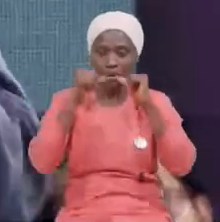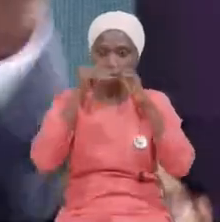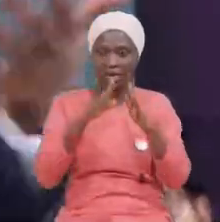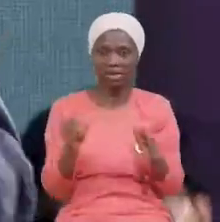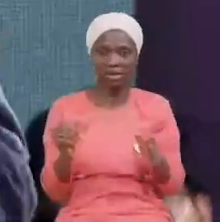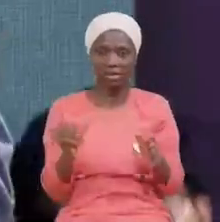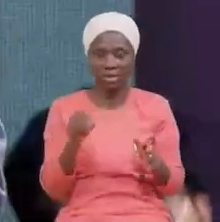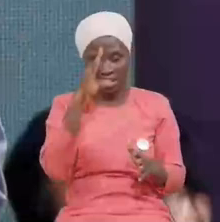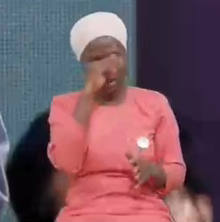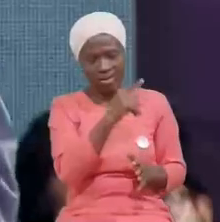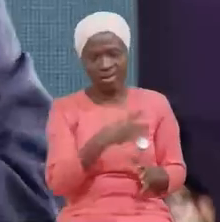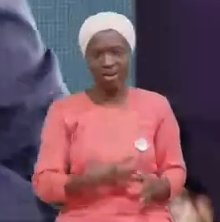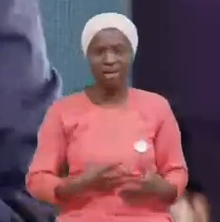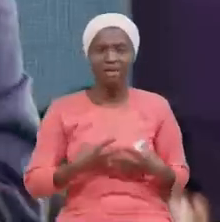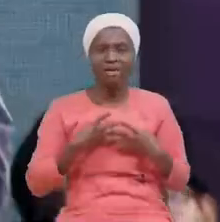Il a crié.